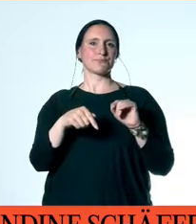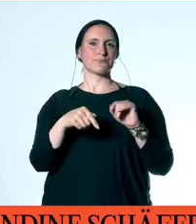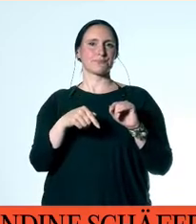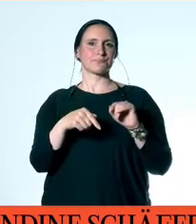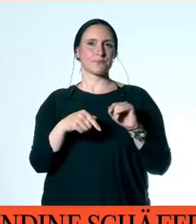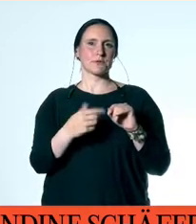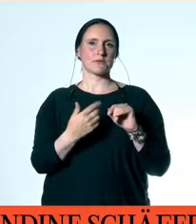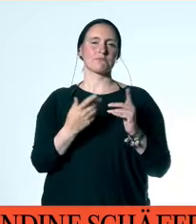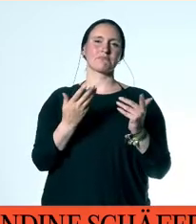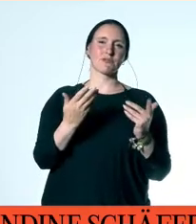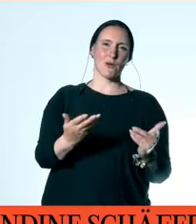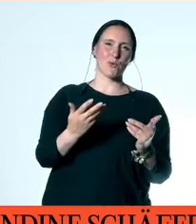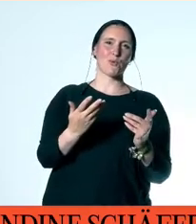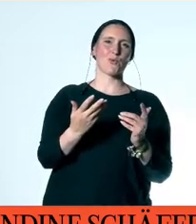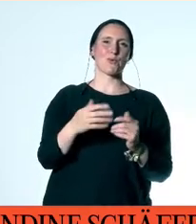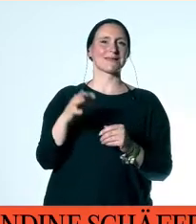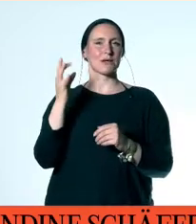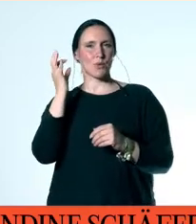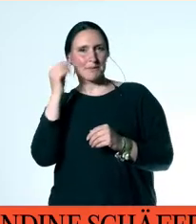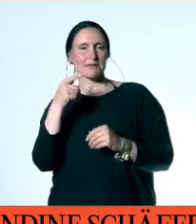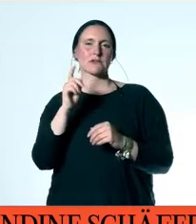der Position einer Vizepräsidentin.